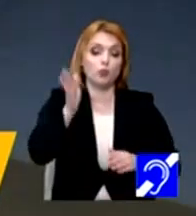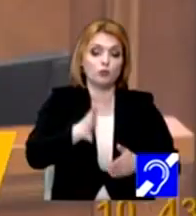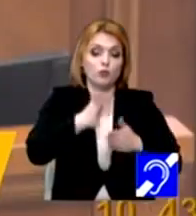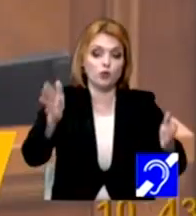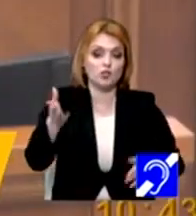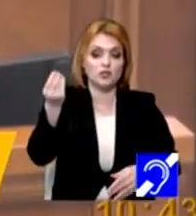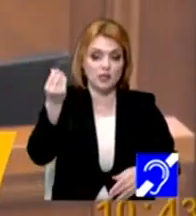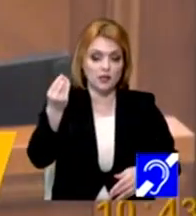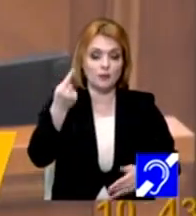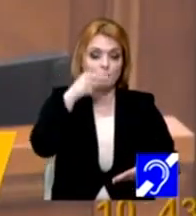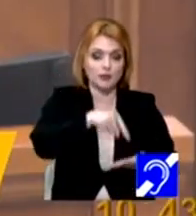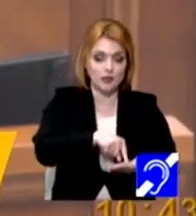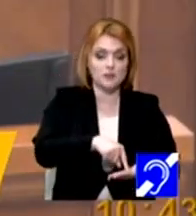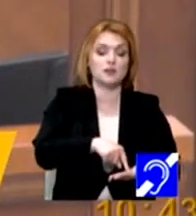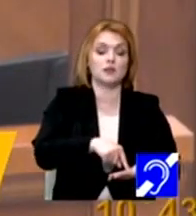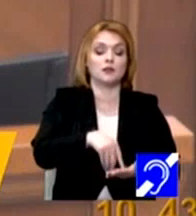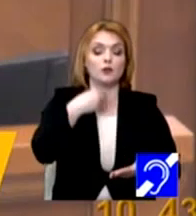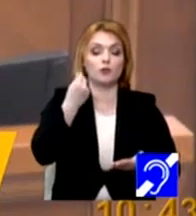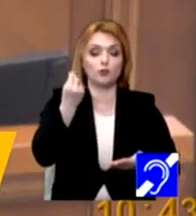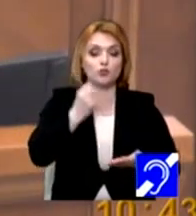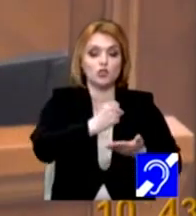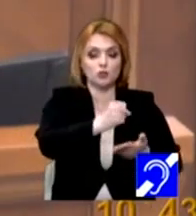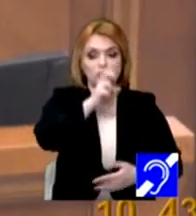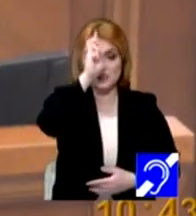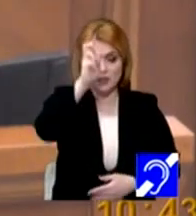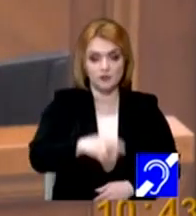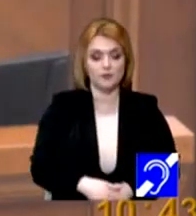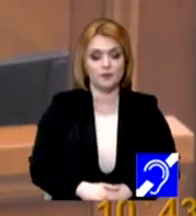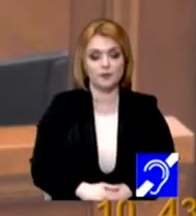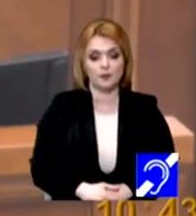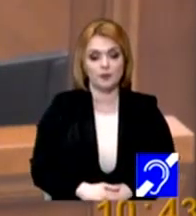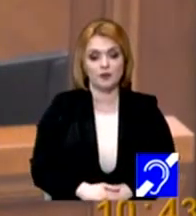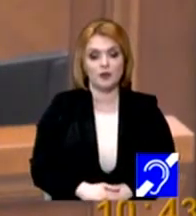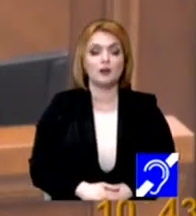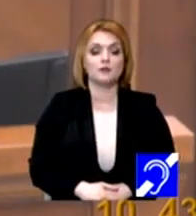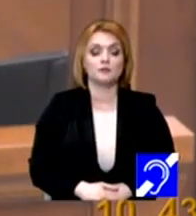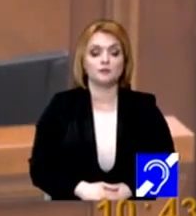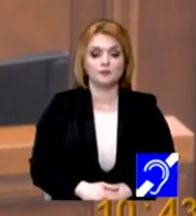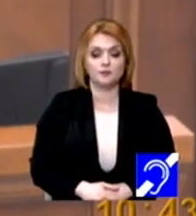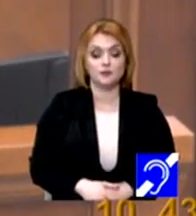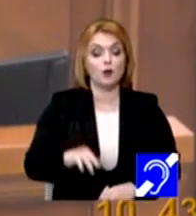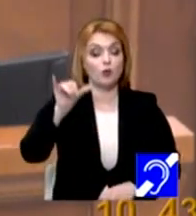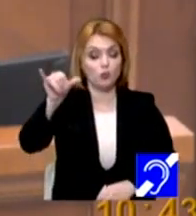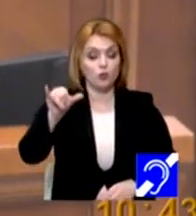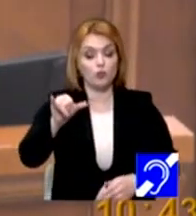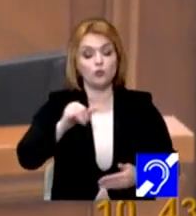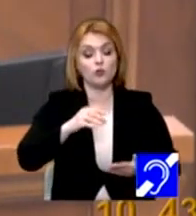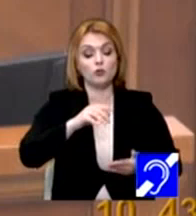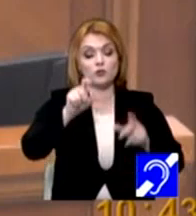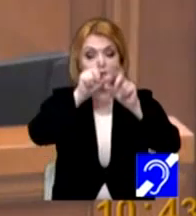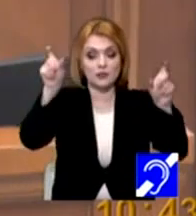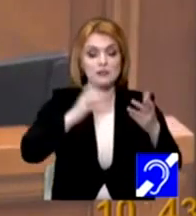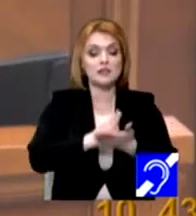stat. Ratificarea acordului menționat va permite Republicii Moldova să efectueze schimbul de informații privind conturile financiare cu